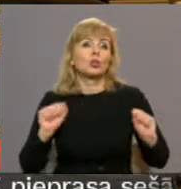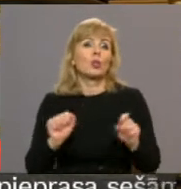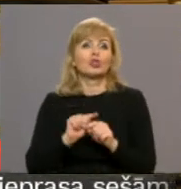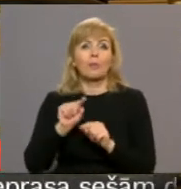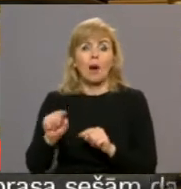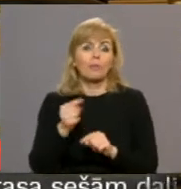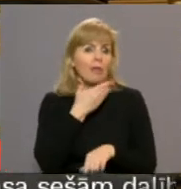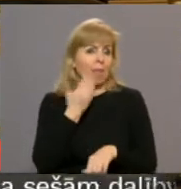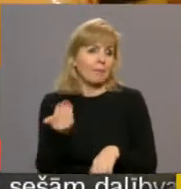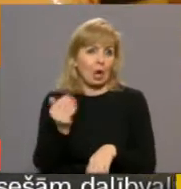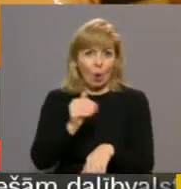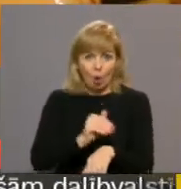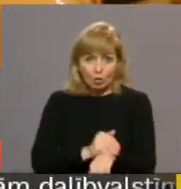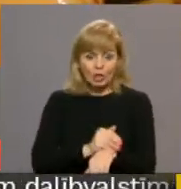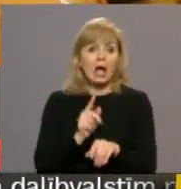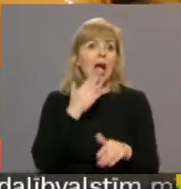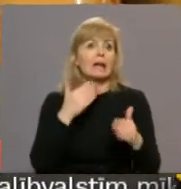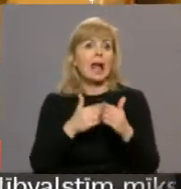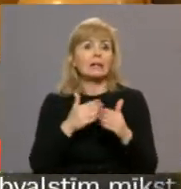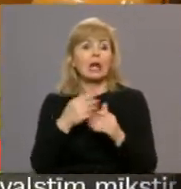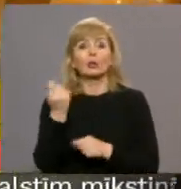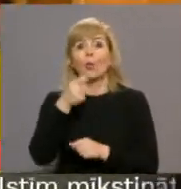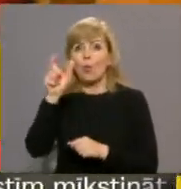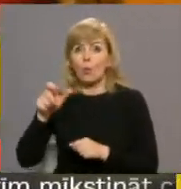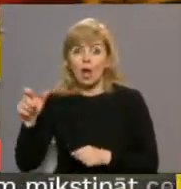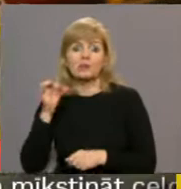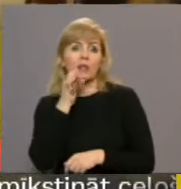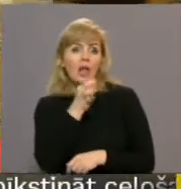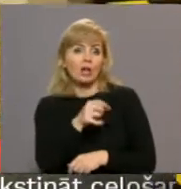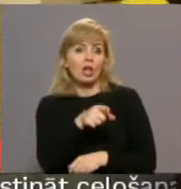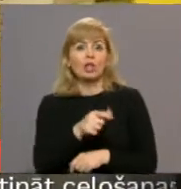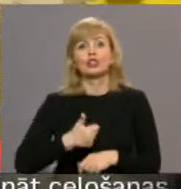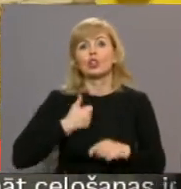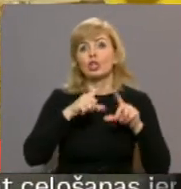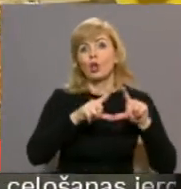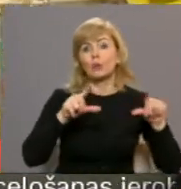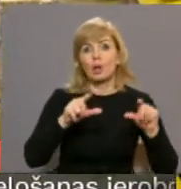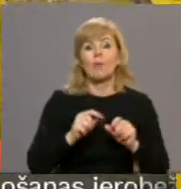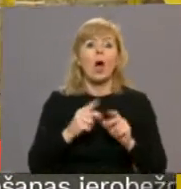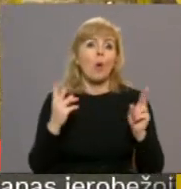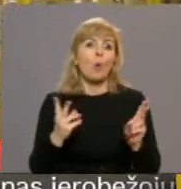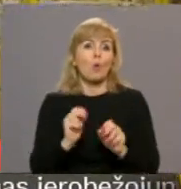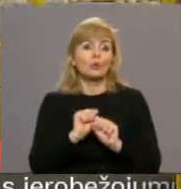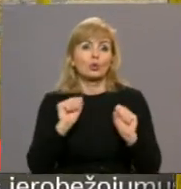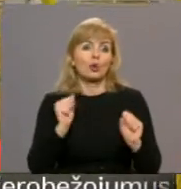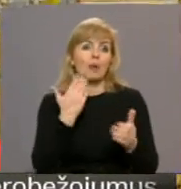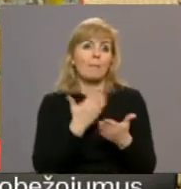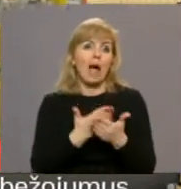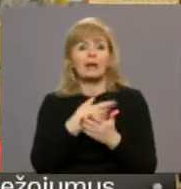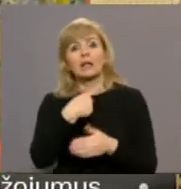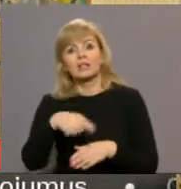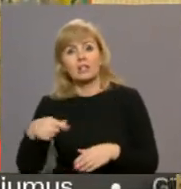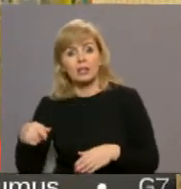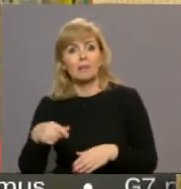pārkāpumi netika konstatēti. Arī Rēzeknes ugunsdzēsēji uzteica, ka šis uzņēmums ugunsdrošībā rāda priekšzīmi, taču ne